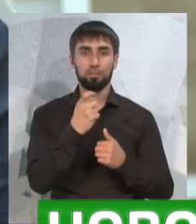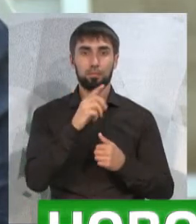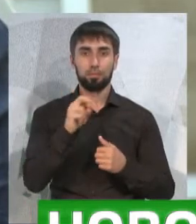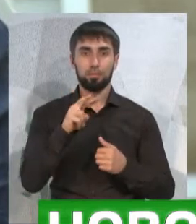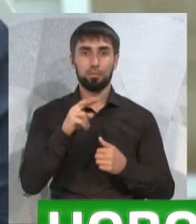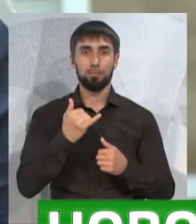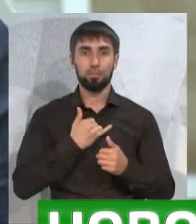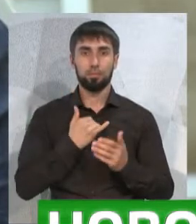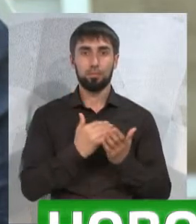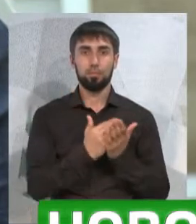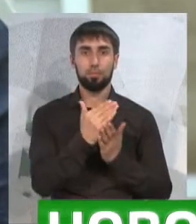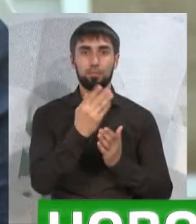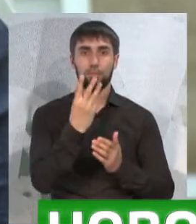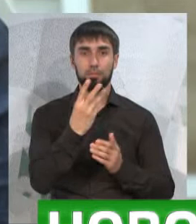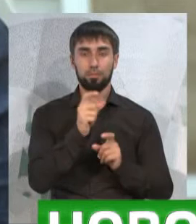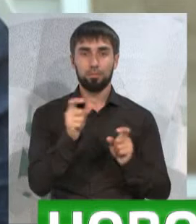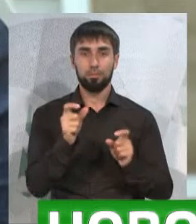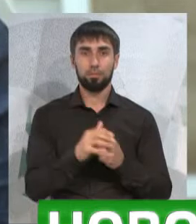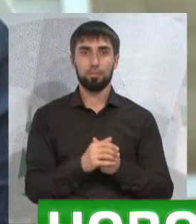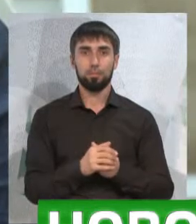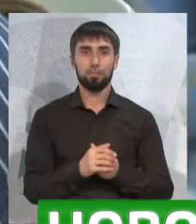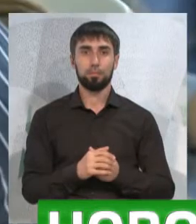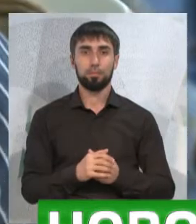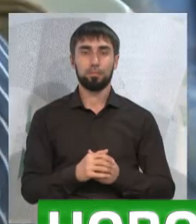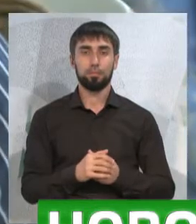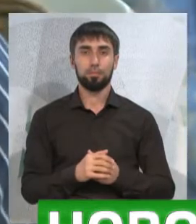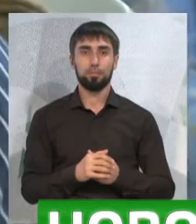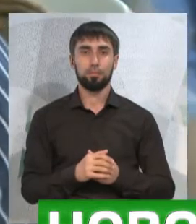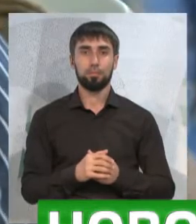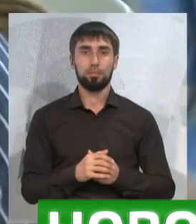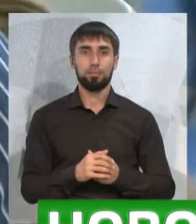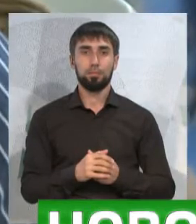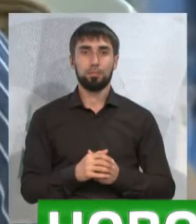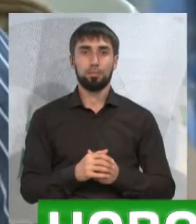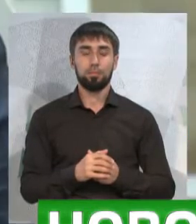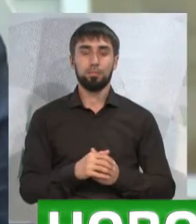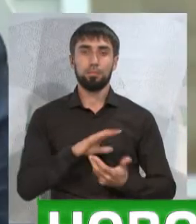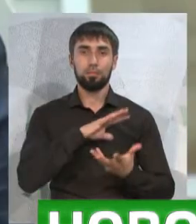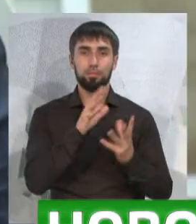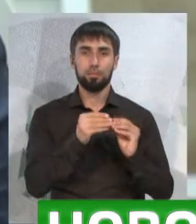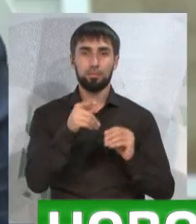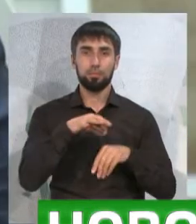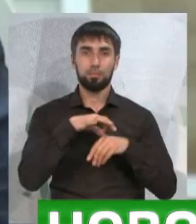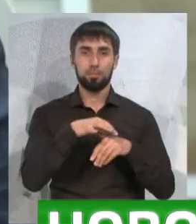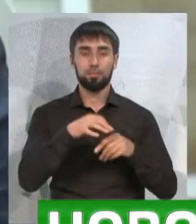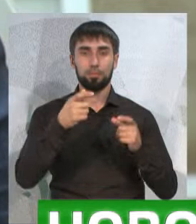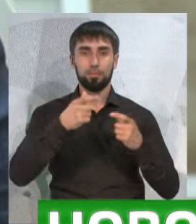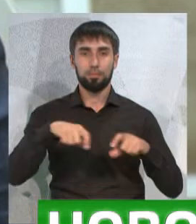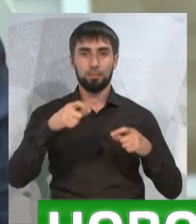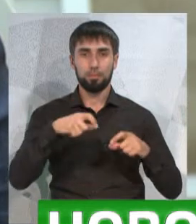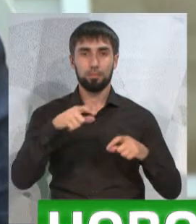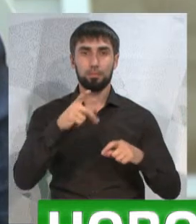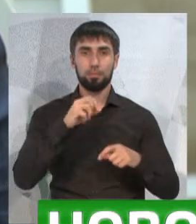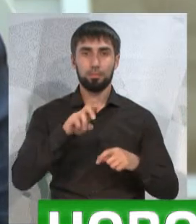нас превышает втрое по сравнению с предыдущим годом. По итогам проведения экзаменов основного